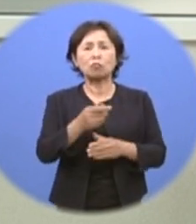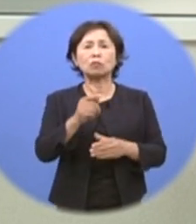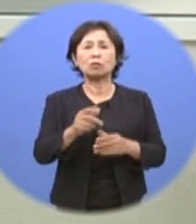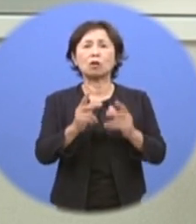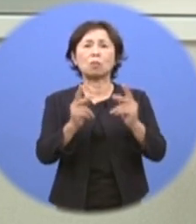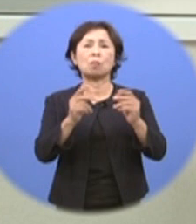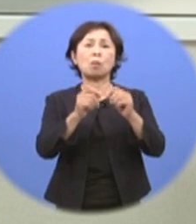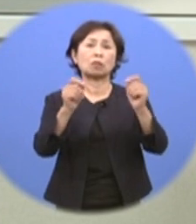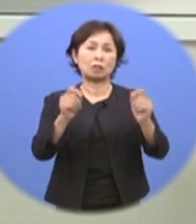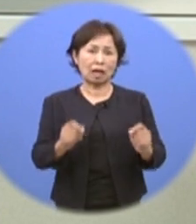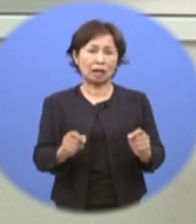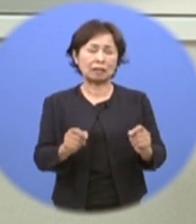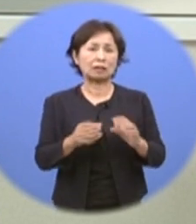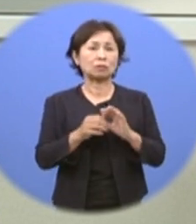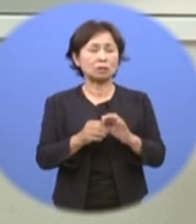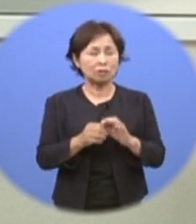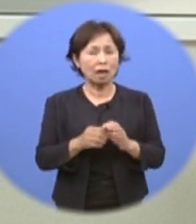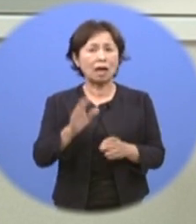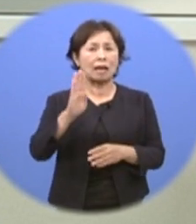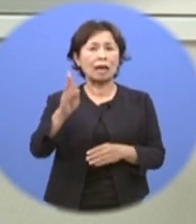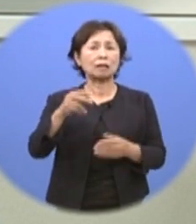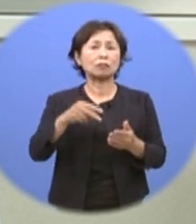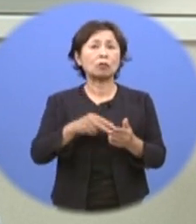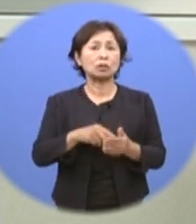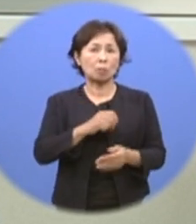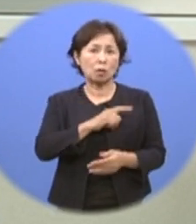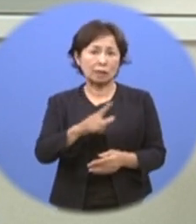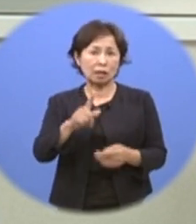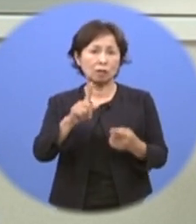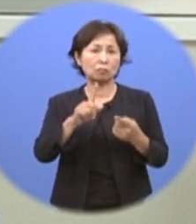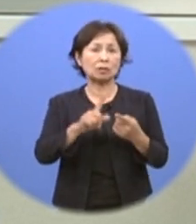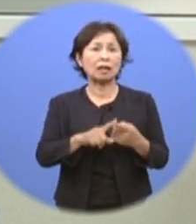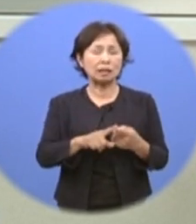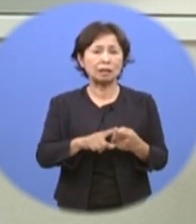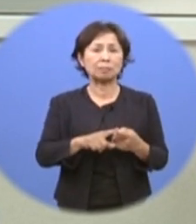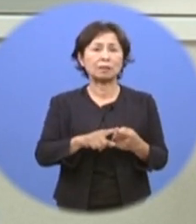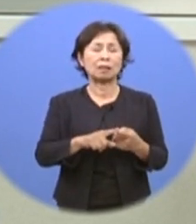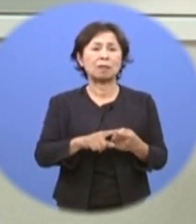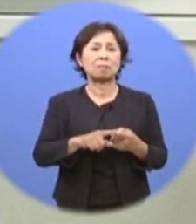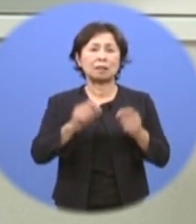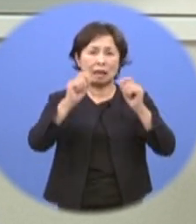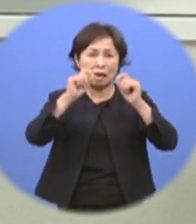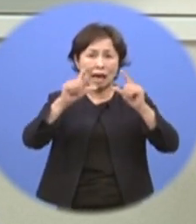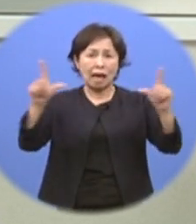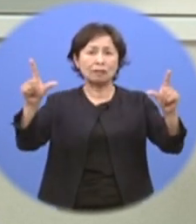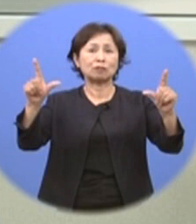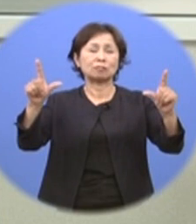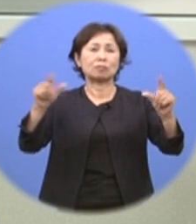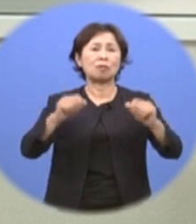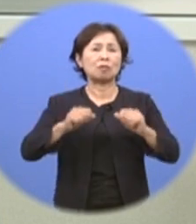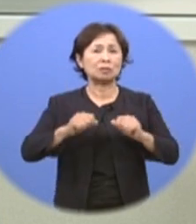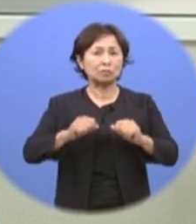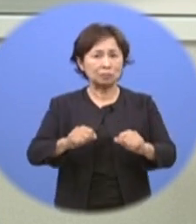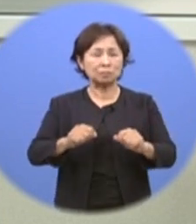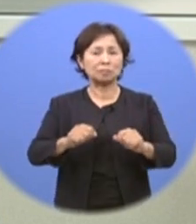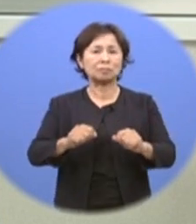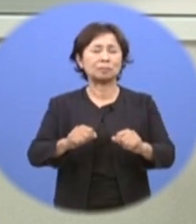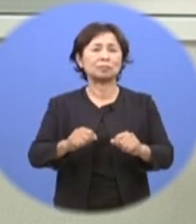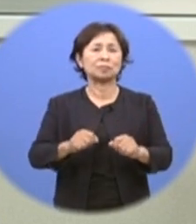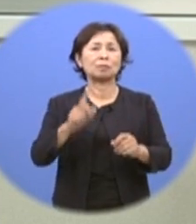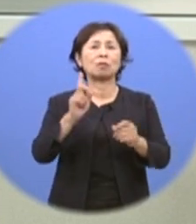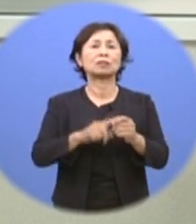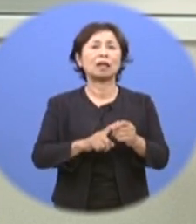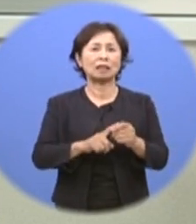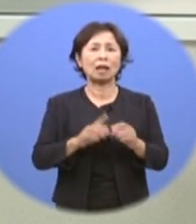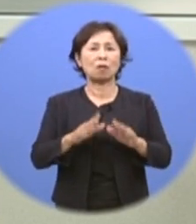我々県として積極的に県民の方に啓発をしていこうよということで、今回のイベ